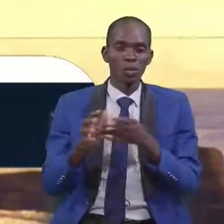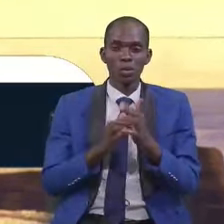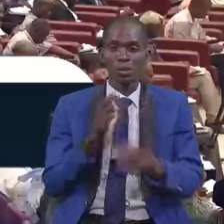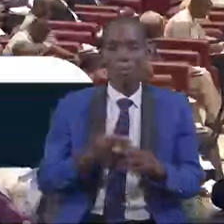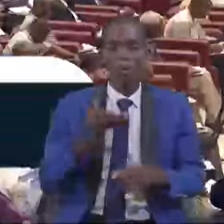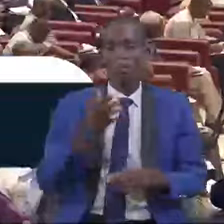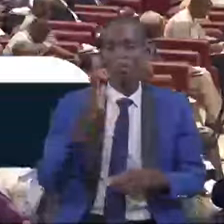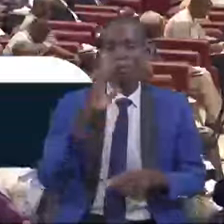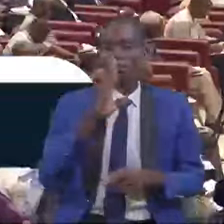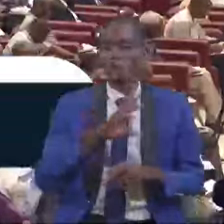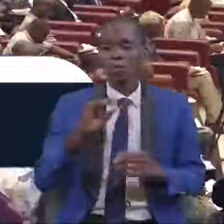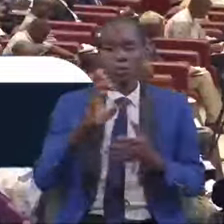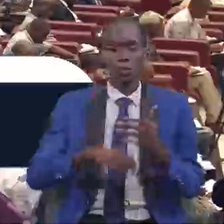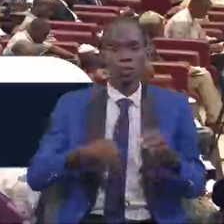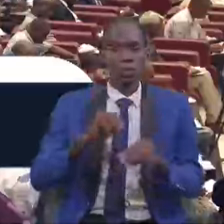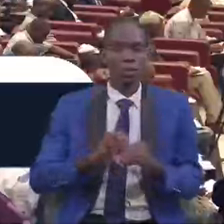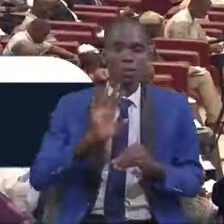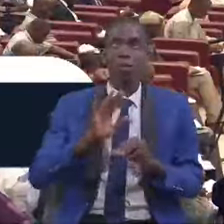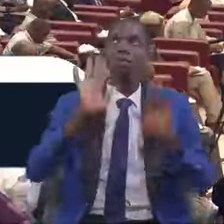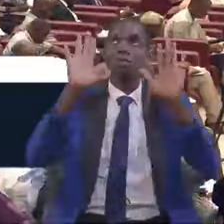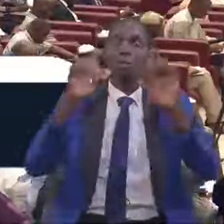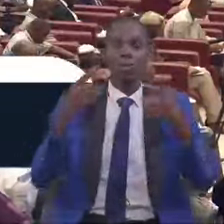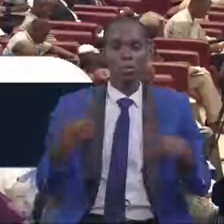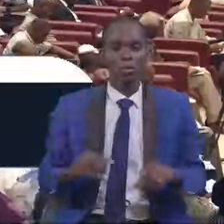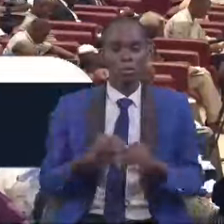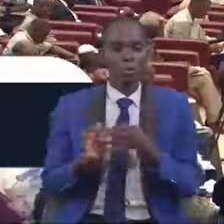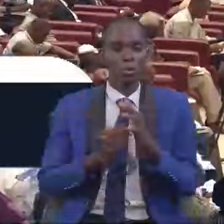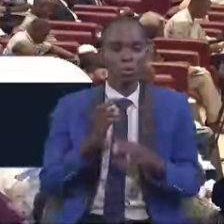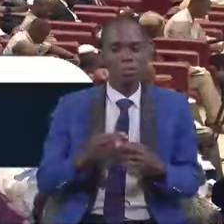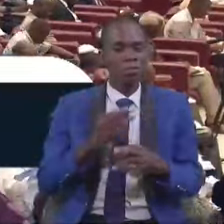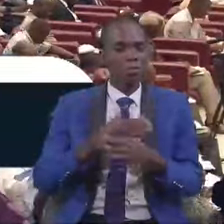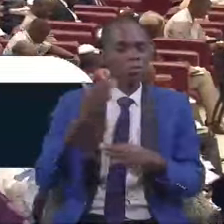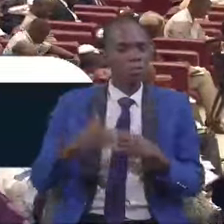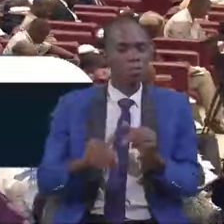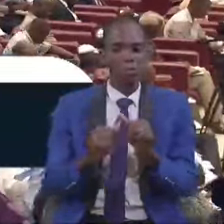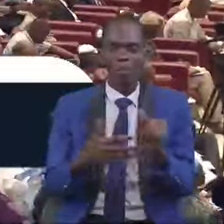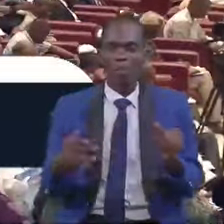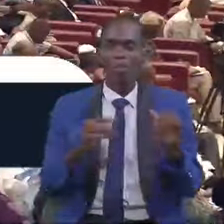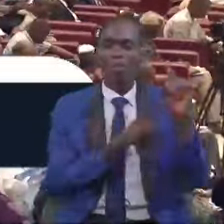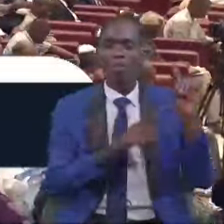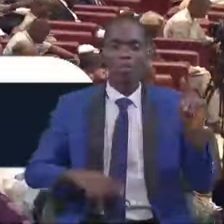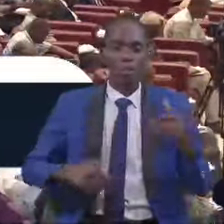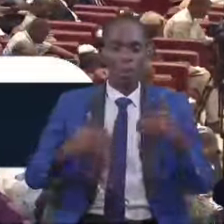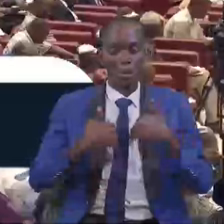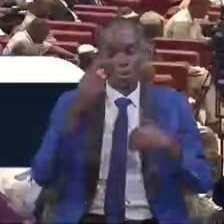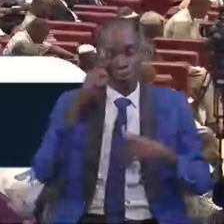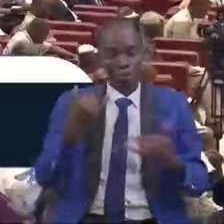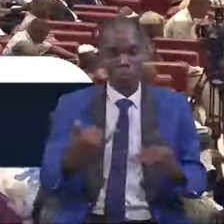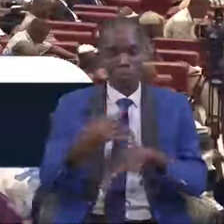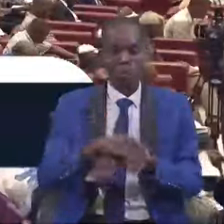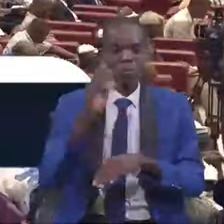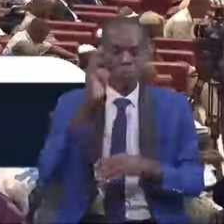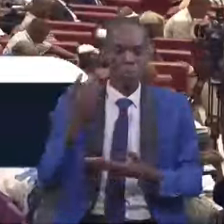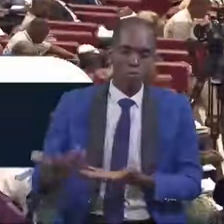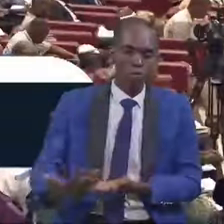votre miracle. C'est total, c'est parfait, tout ce que le Seigneur a pour vous. Vous allez rentrer chez vous avec ça